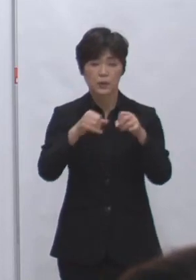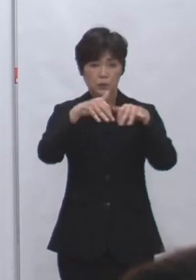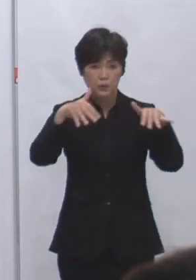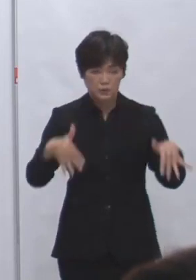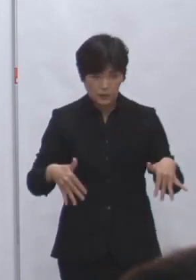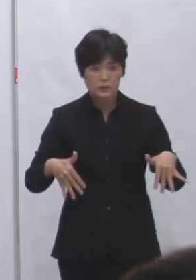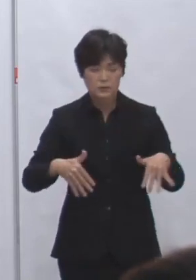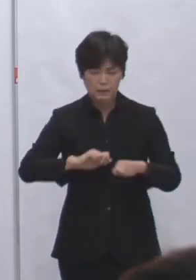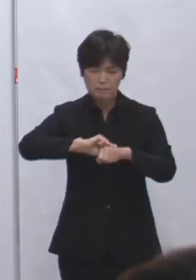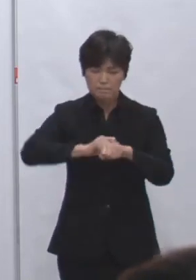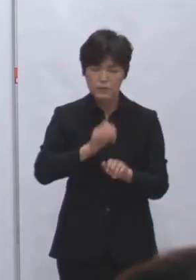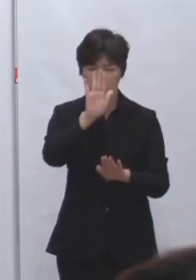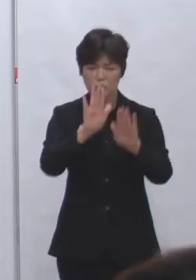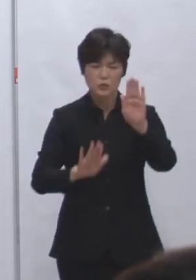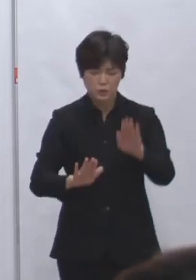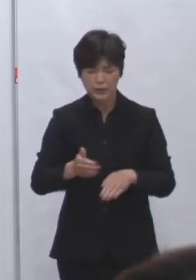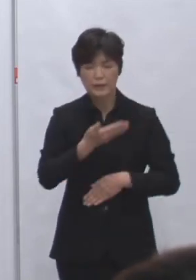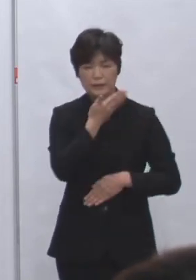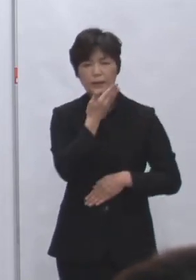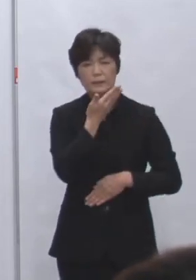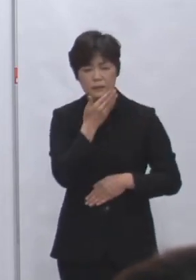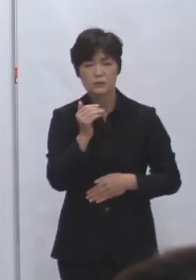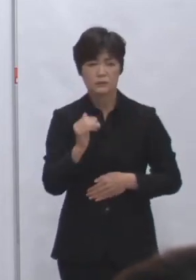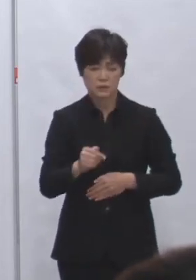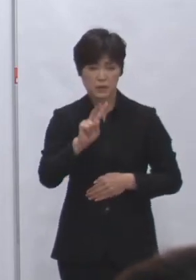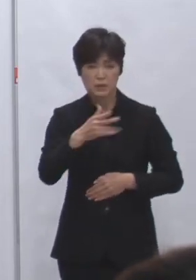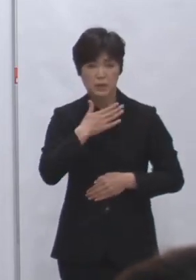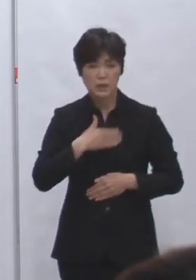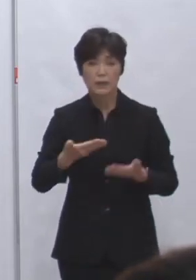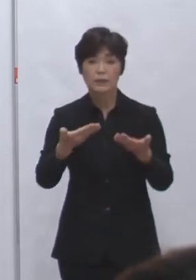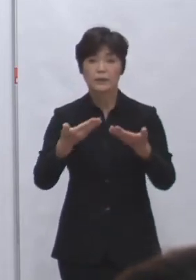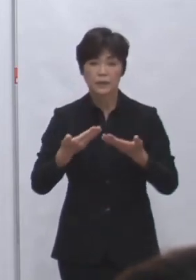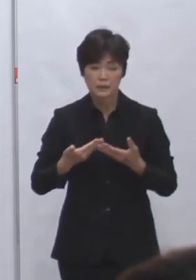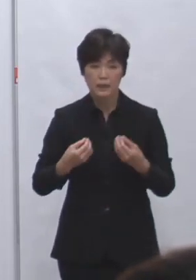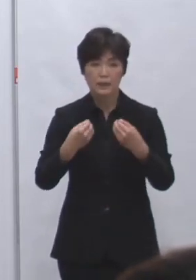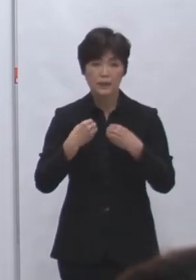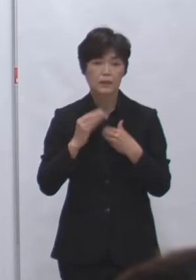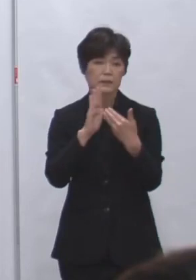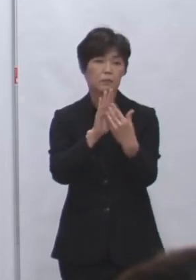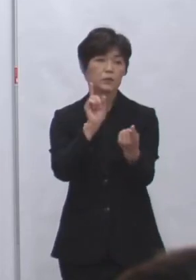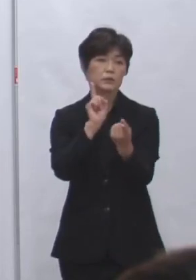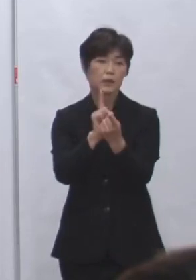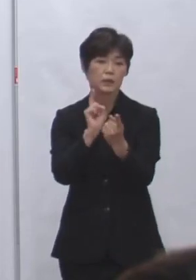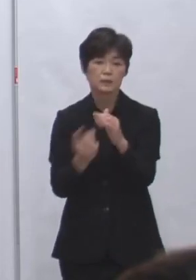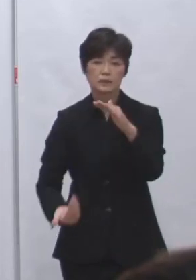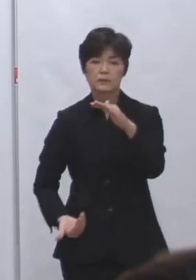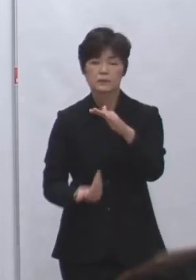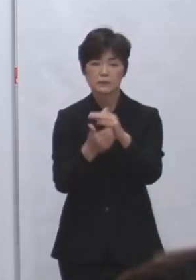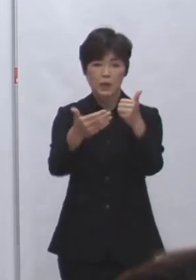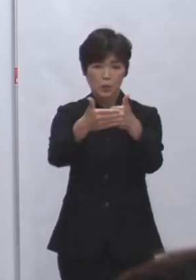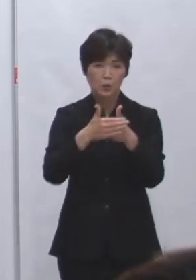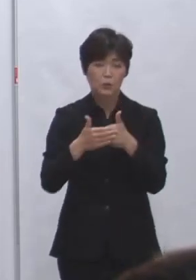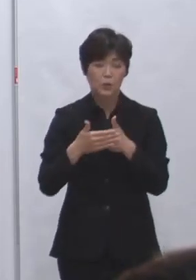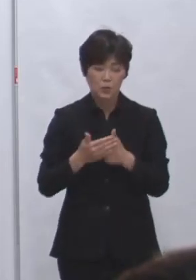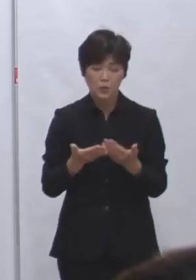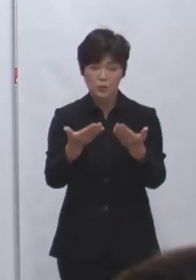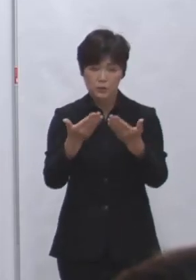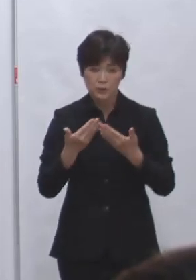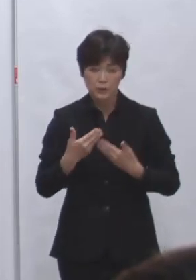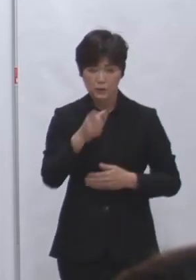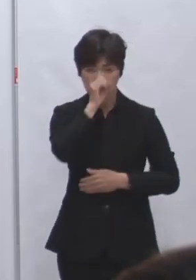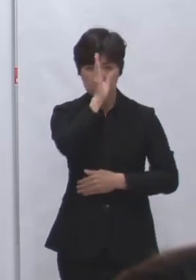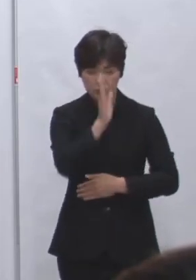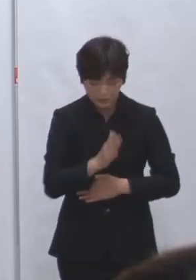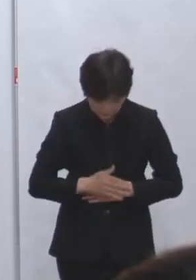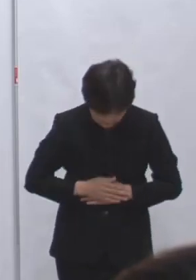状況にしないことがいかに大切なのかということをご理解をいただきまして、感染防止対策に最大限のご協力をいただきますように、どう